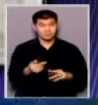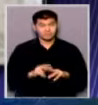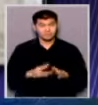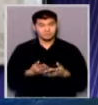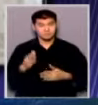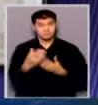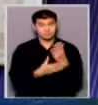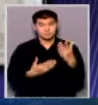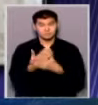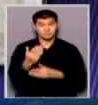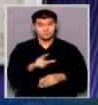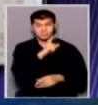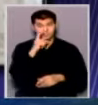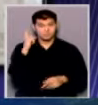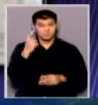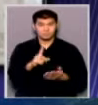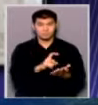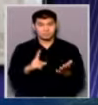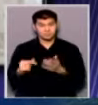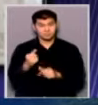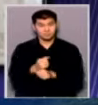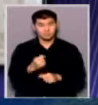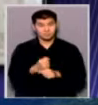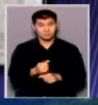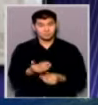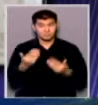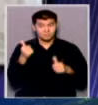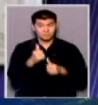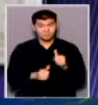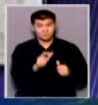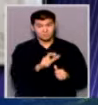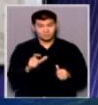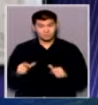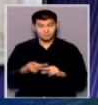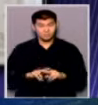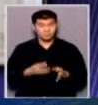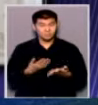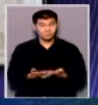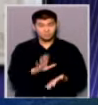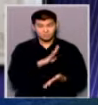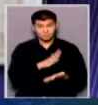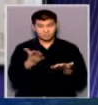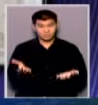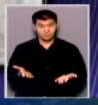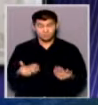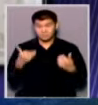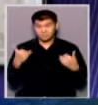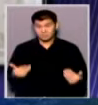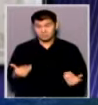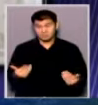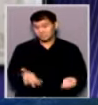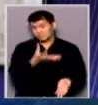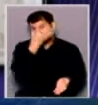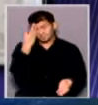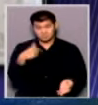қолдарына перчатка киіп, маска киіп, антисептикті бәрі ұстап жүр. Каждый былайша айтқанда екінің бірінде осы құралдардың бәрі болды. А